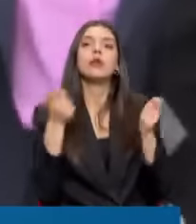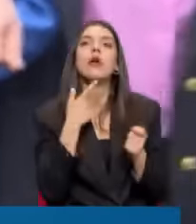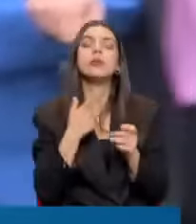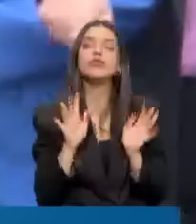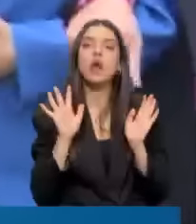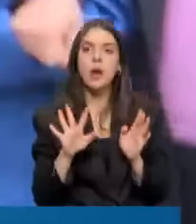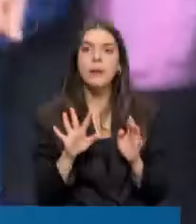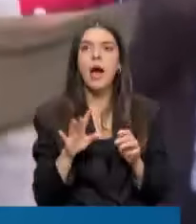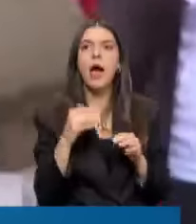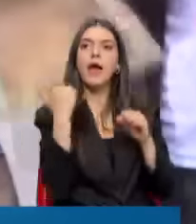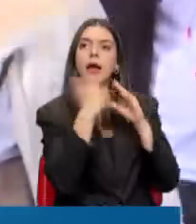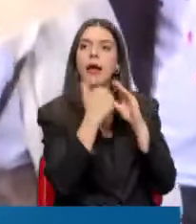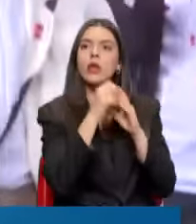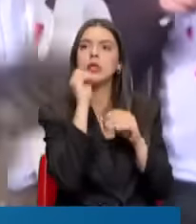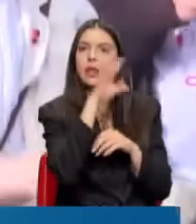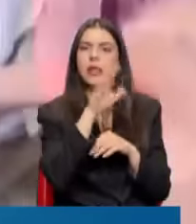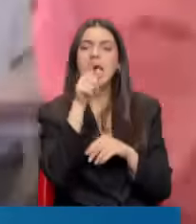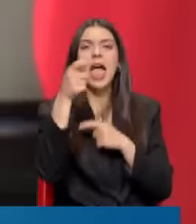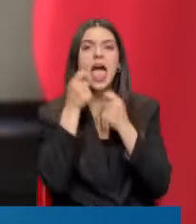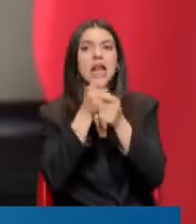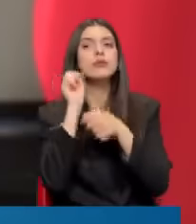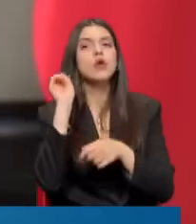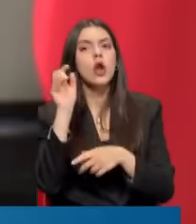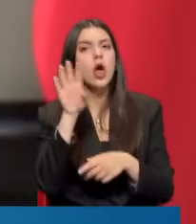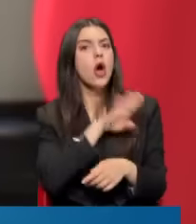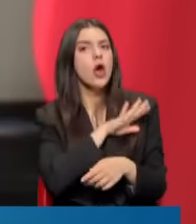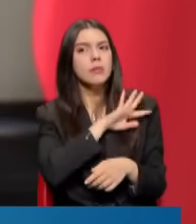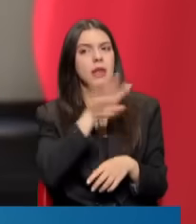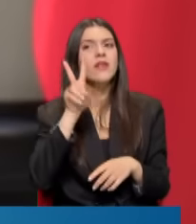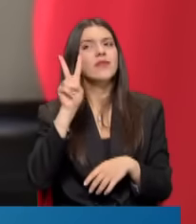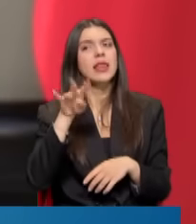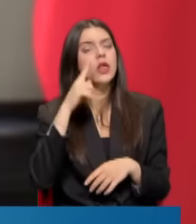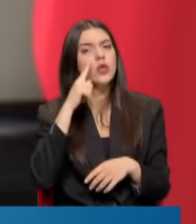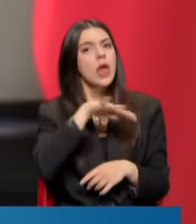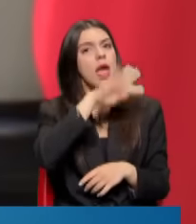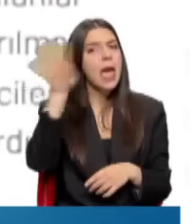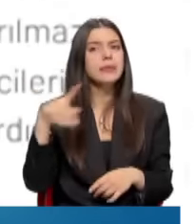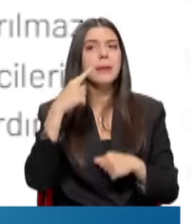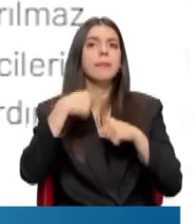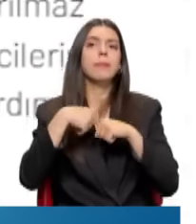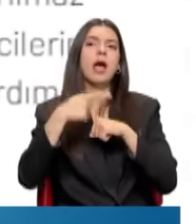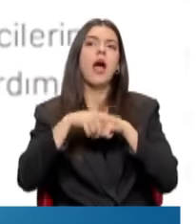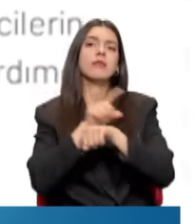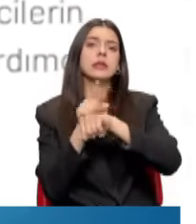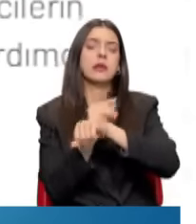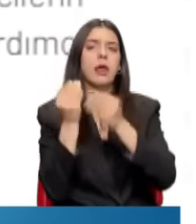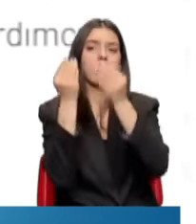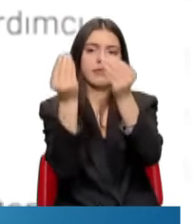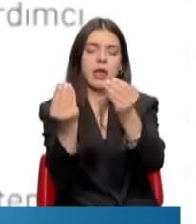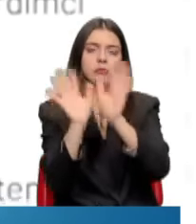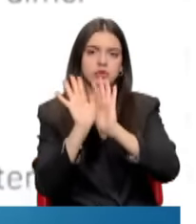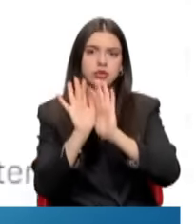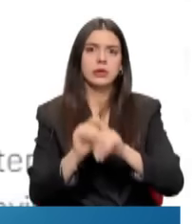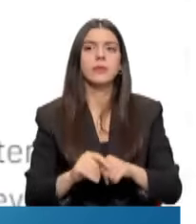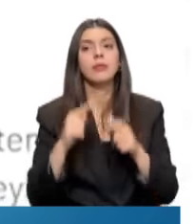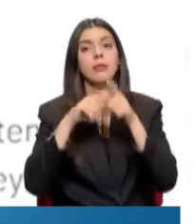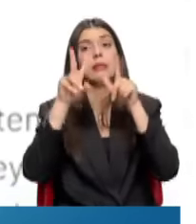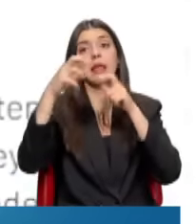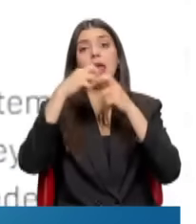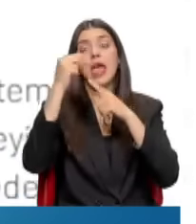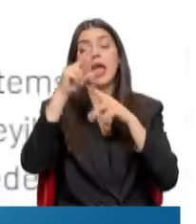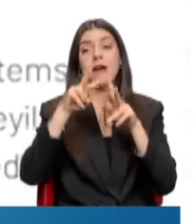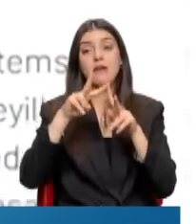ama görüş bildirmek için eğitimcilere öğrencilere velilere sadece bir haftalık süre tanınmıştı Evrim kelimesi